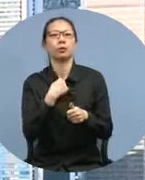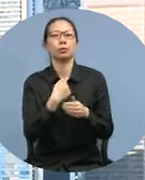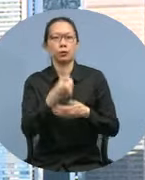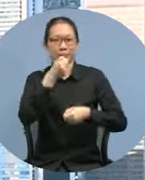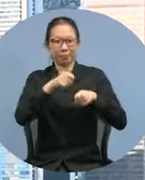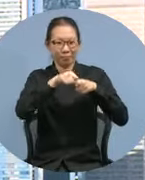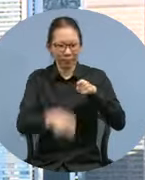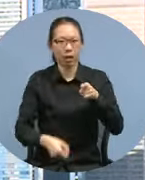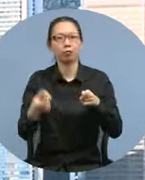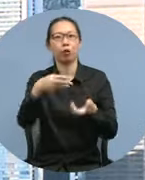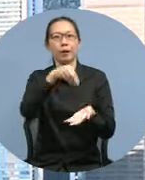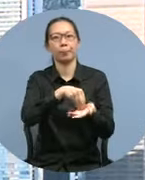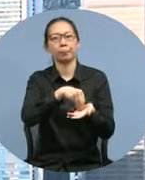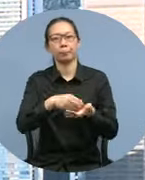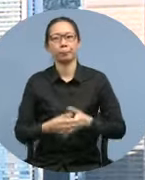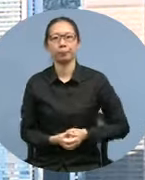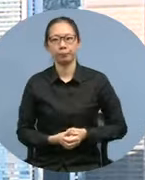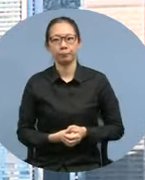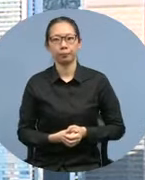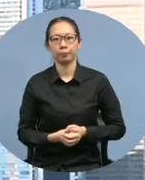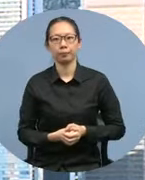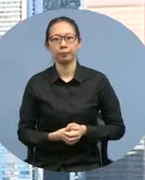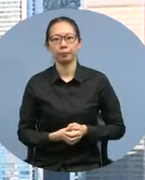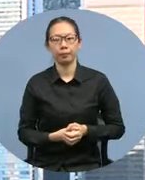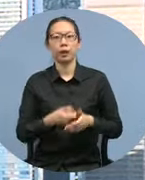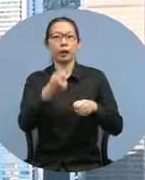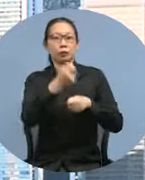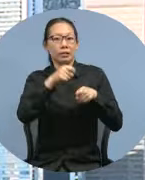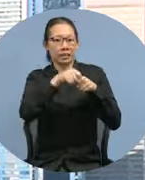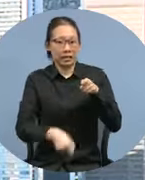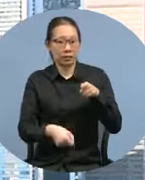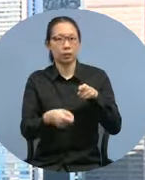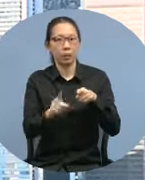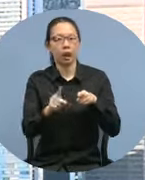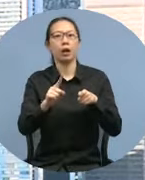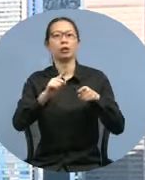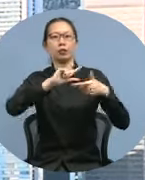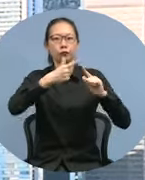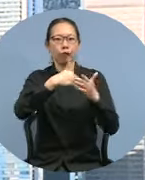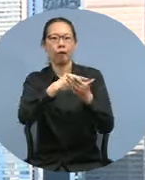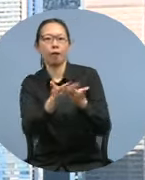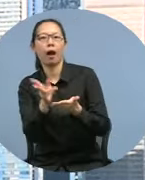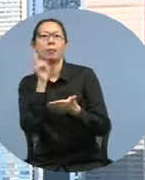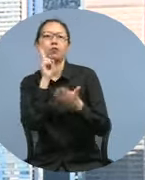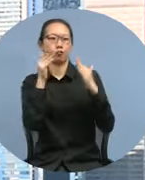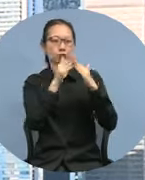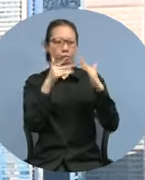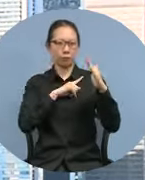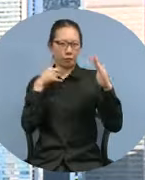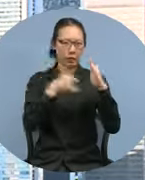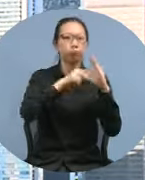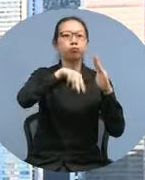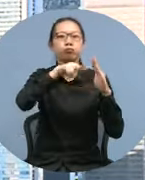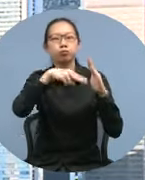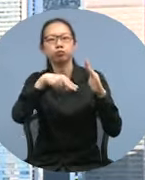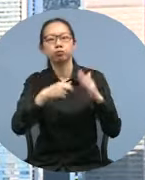實施的細則。實施的細則就是說明究竟每一個措施，譬如要去搜查處所，在